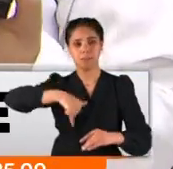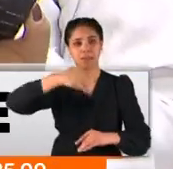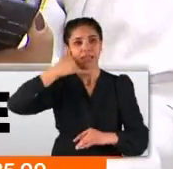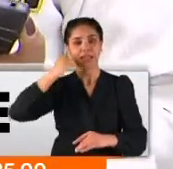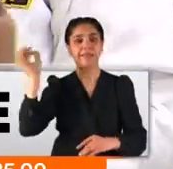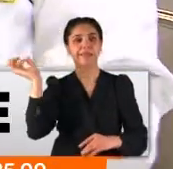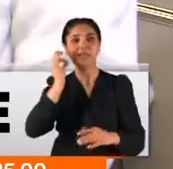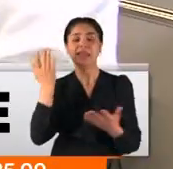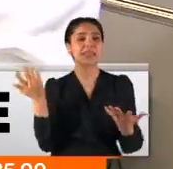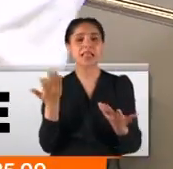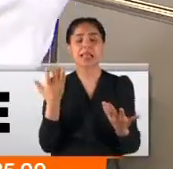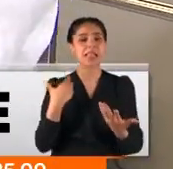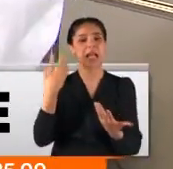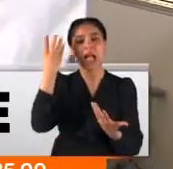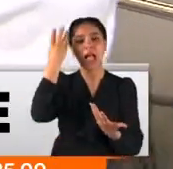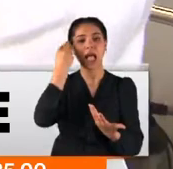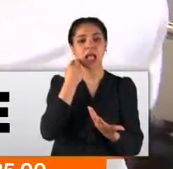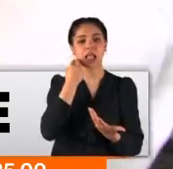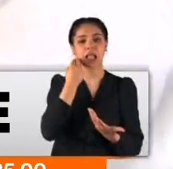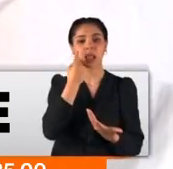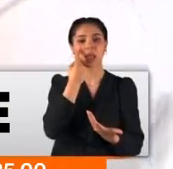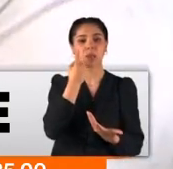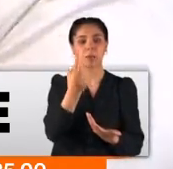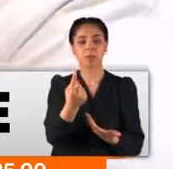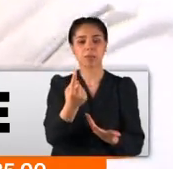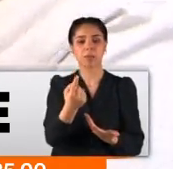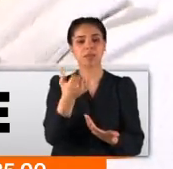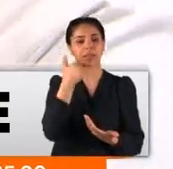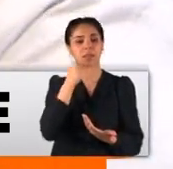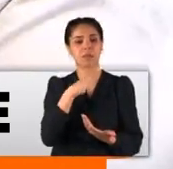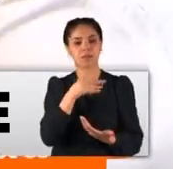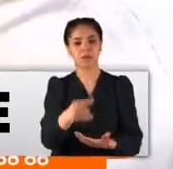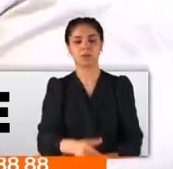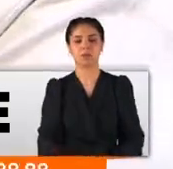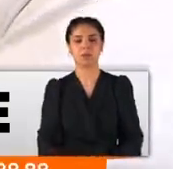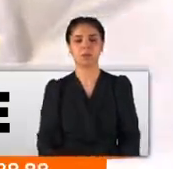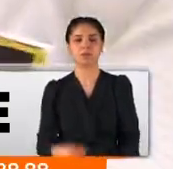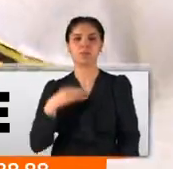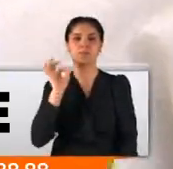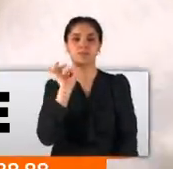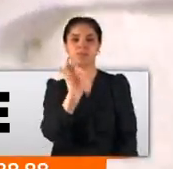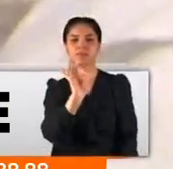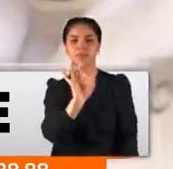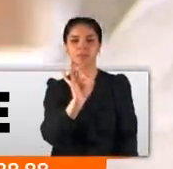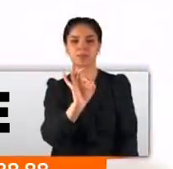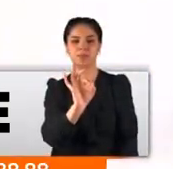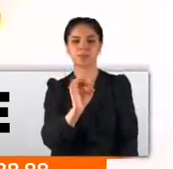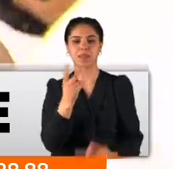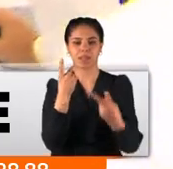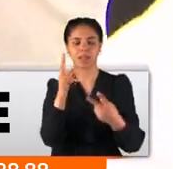dinlenip dinlenmediğini nasıl anlıyoruz? Hemen karşı tarafta bir tane daha telefon var. Arıyorum sizi şu anda.